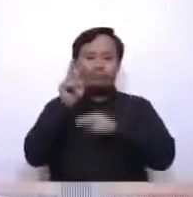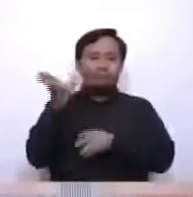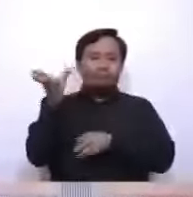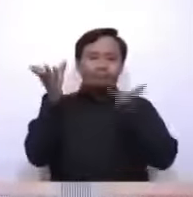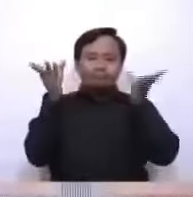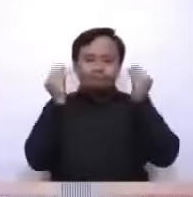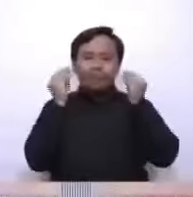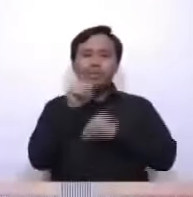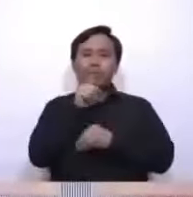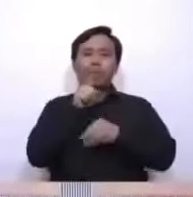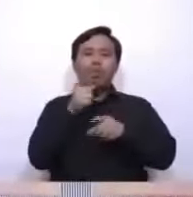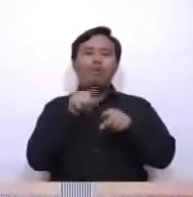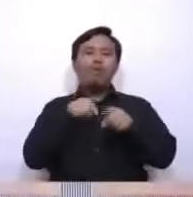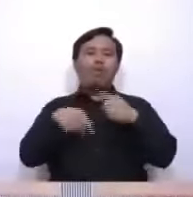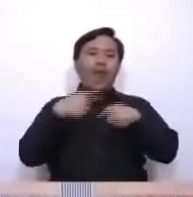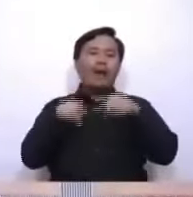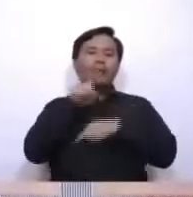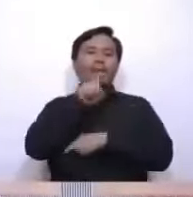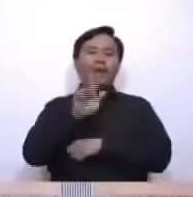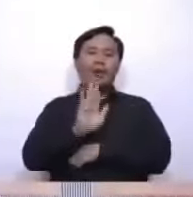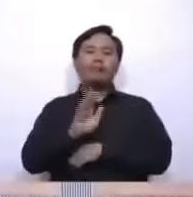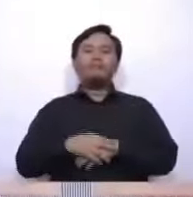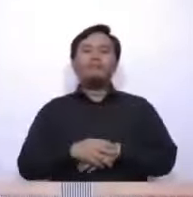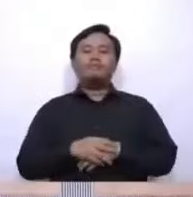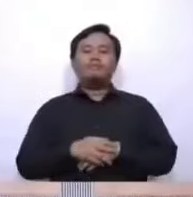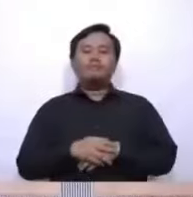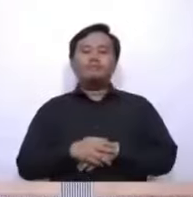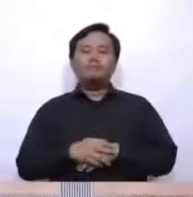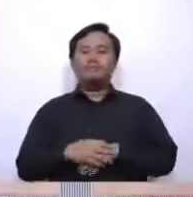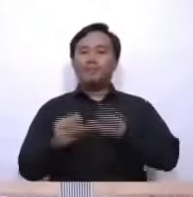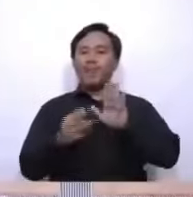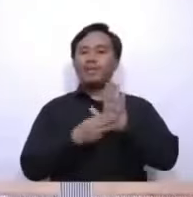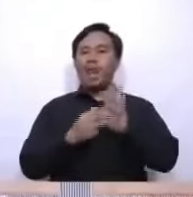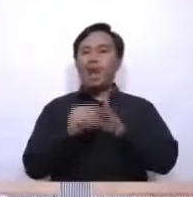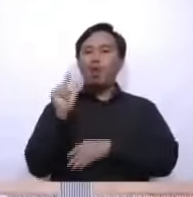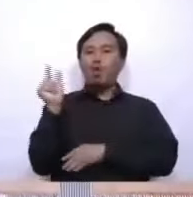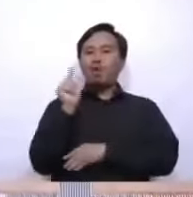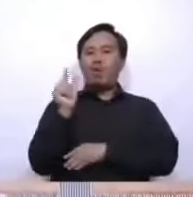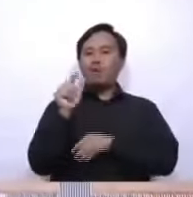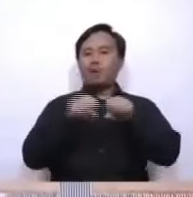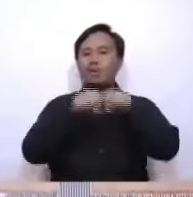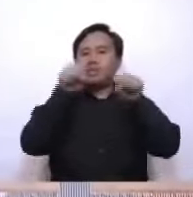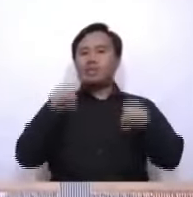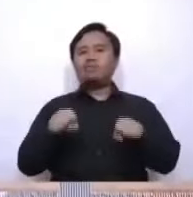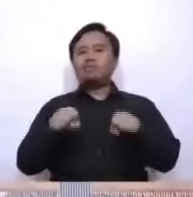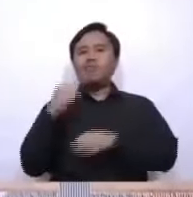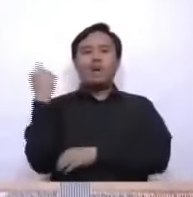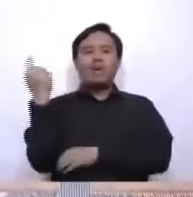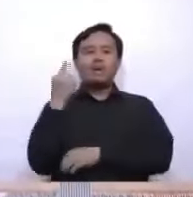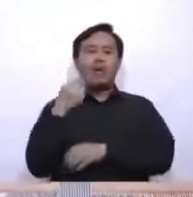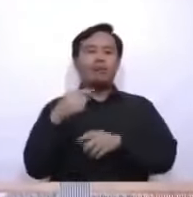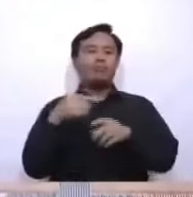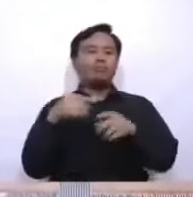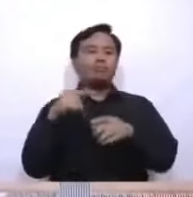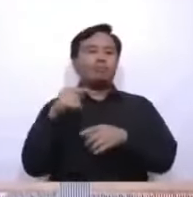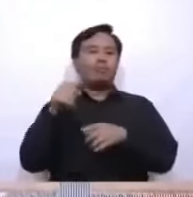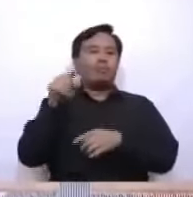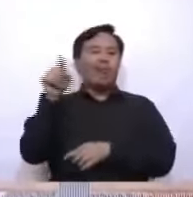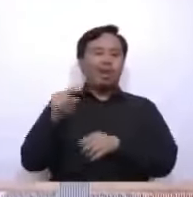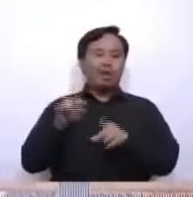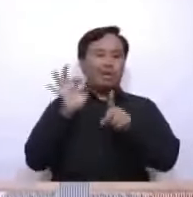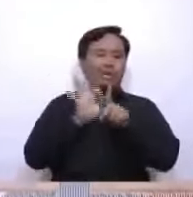ulangi. Salah satu permasalahan utama dalam penerapan sistem pemerintahan berbasis elektronik atau